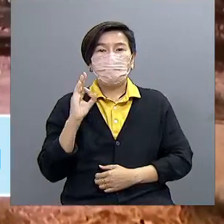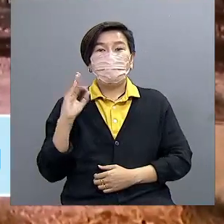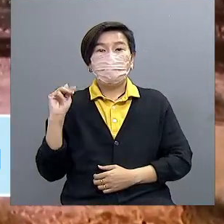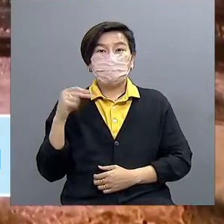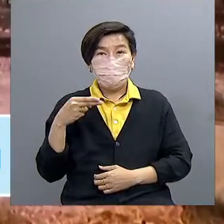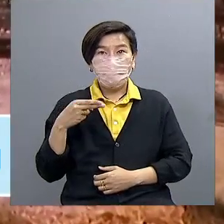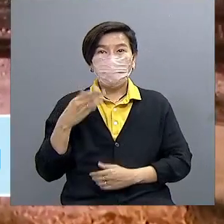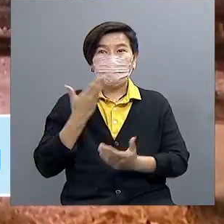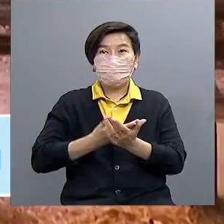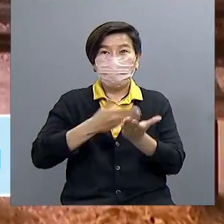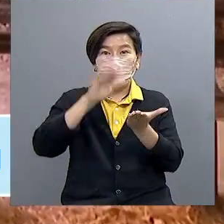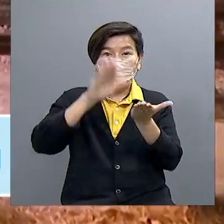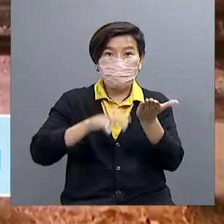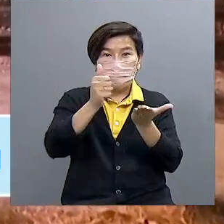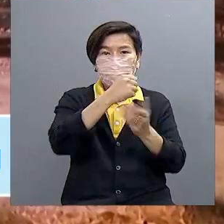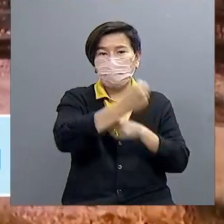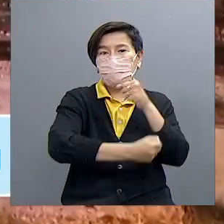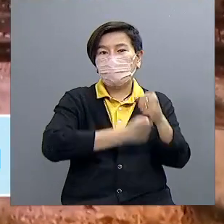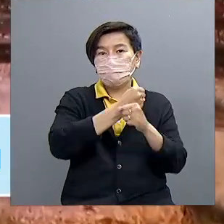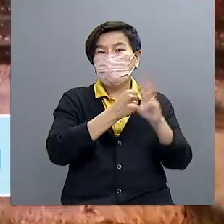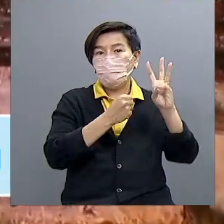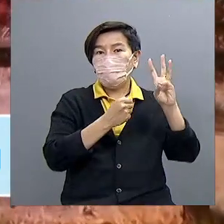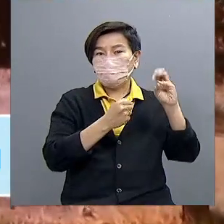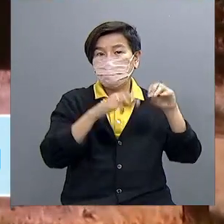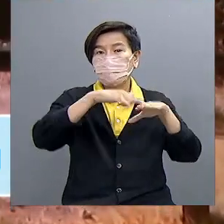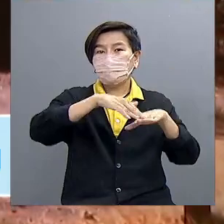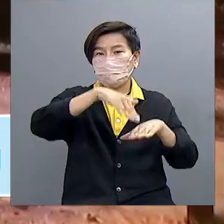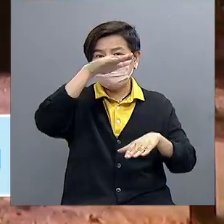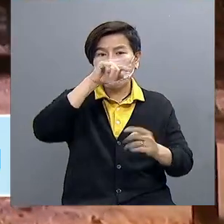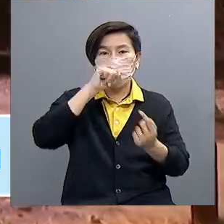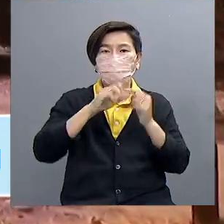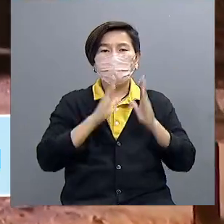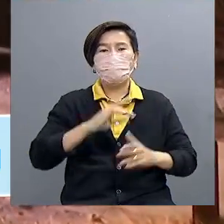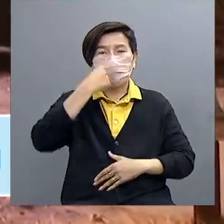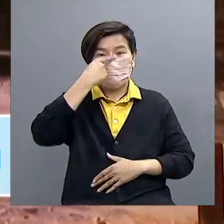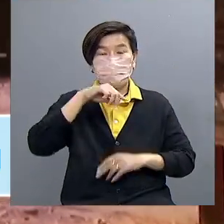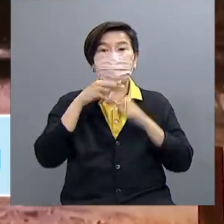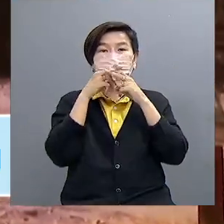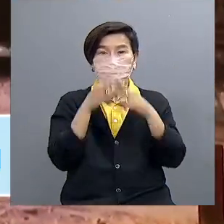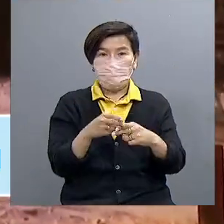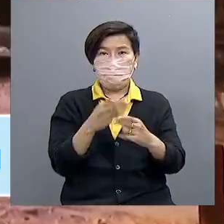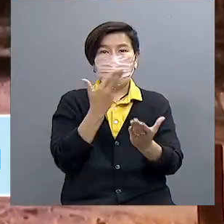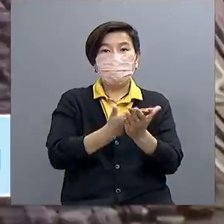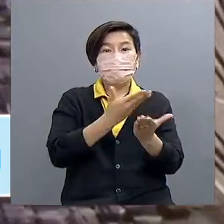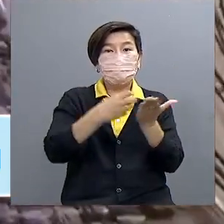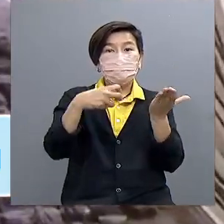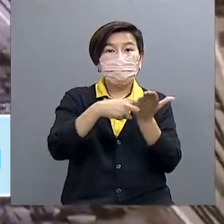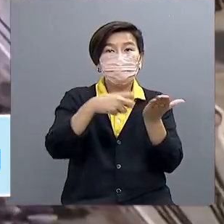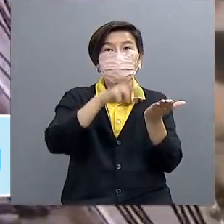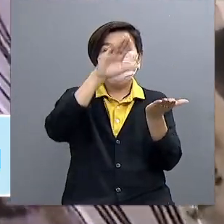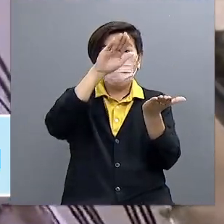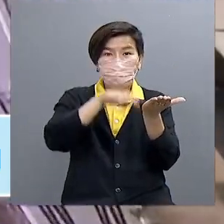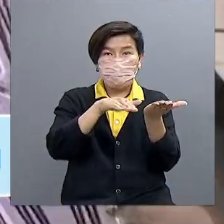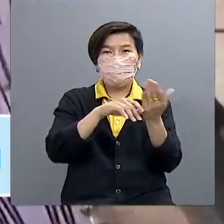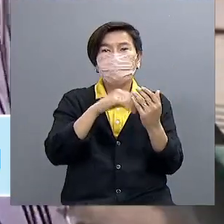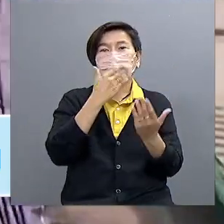ายุตั้งแต่60ปีขึ้นไปเฉพาะคนไทยหรือผู้ที่มีสัญชาติไทยเท่านั้นนะครับการลดค่าโดยสารนั้นจะลดให้เฉพาะค่าโดยสารคิดครึ่งราคาของ